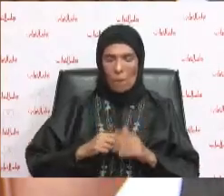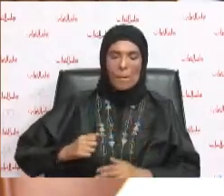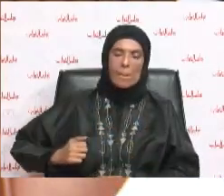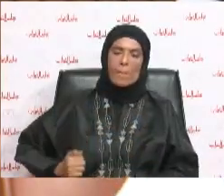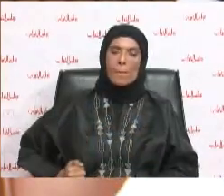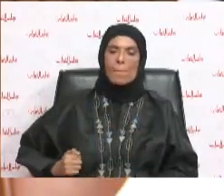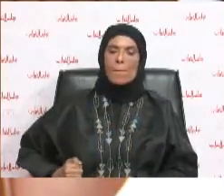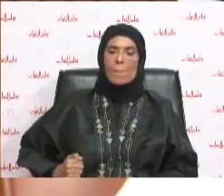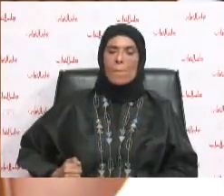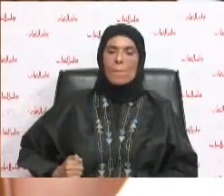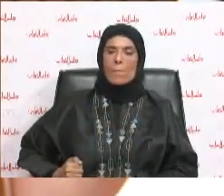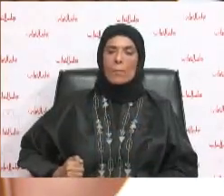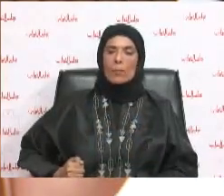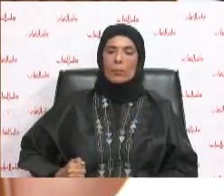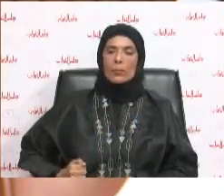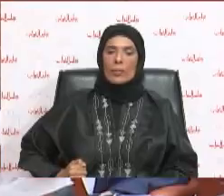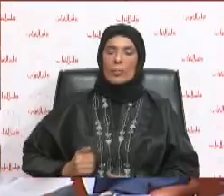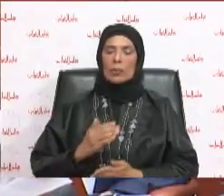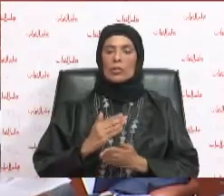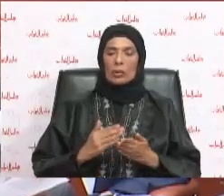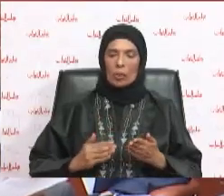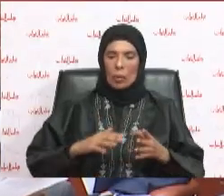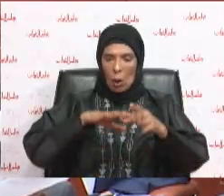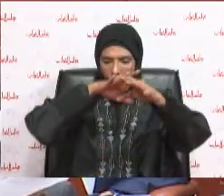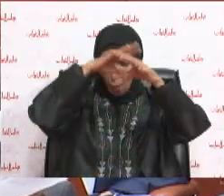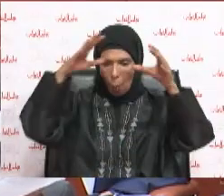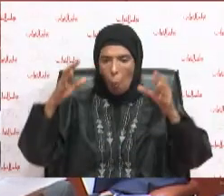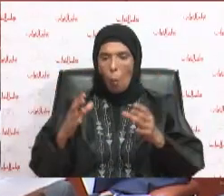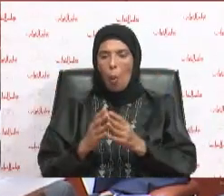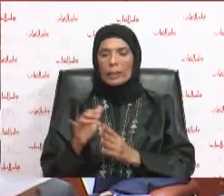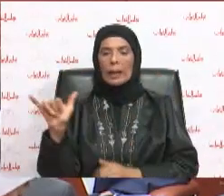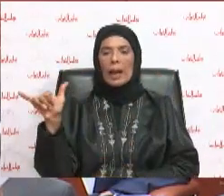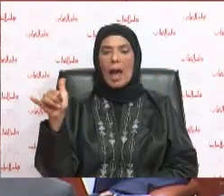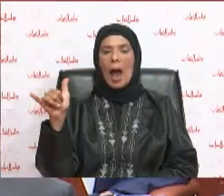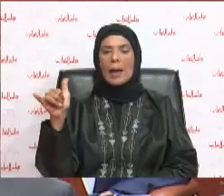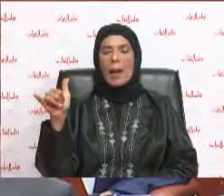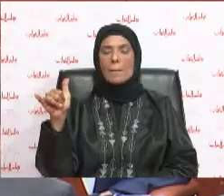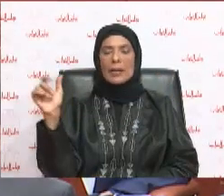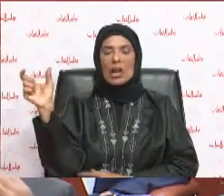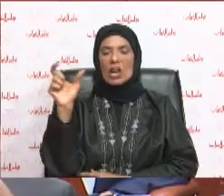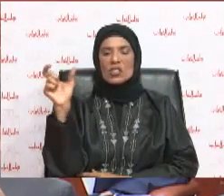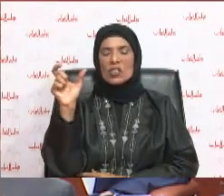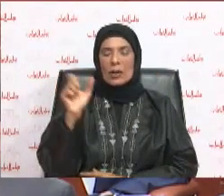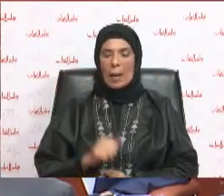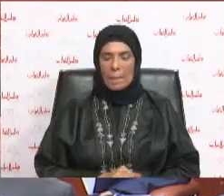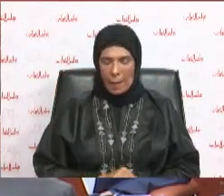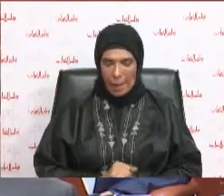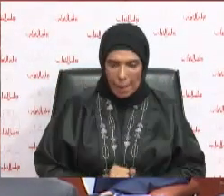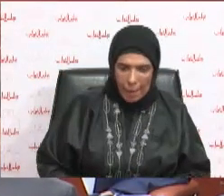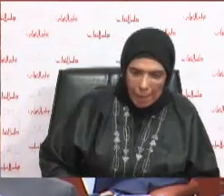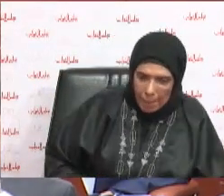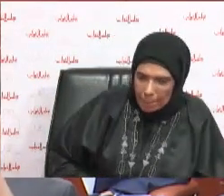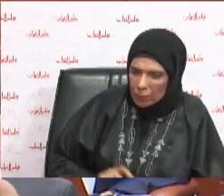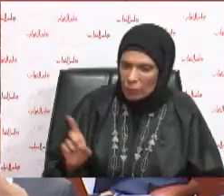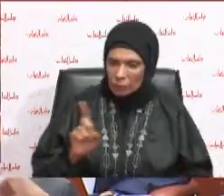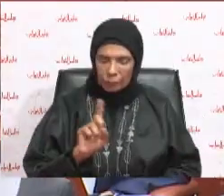البحرين بصفتها جزء من الوطن العربي الكبير. هذا الوطن اللي ما